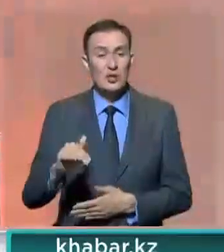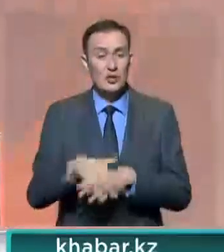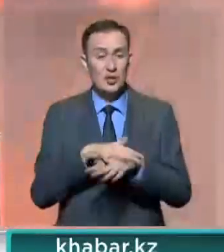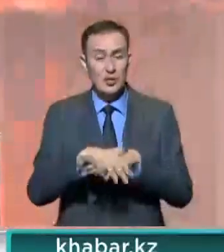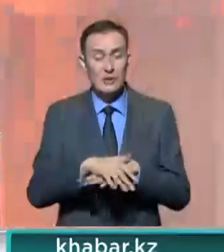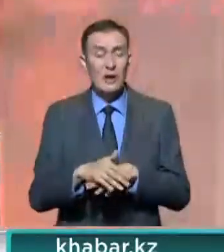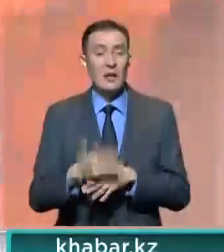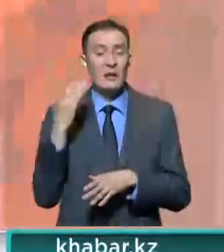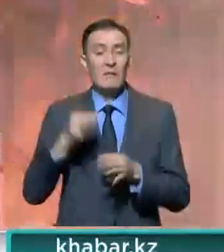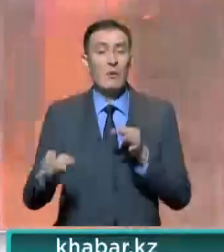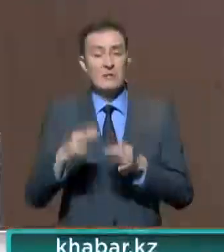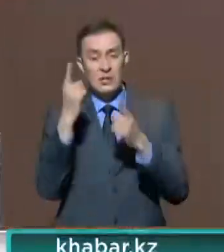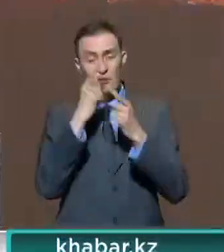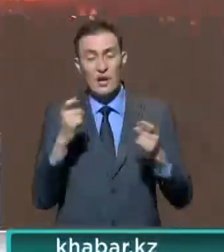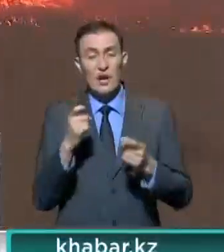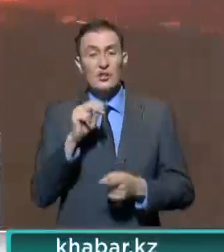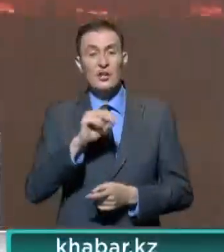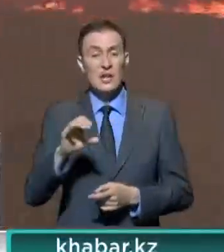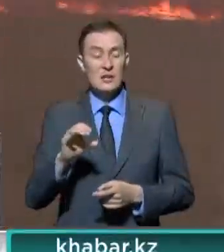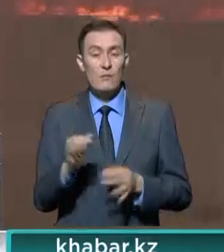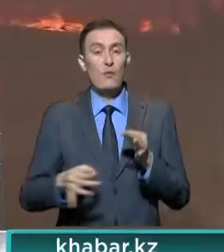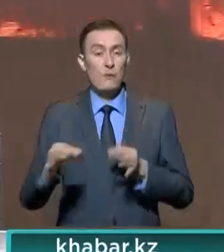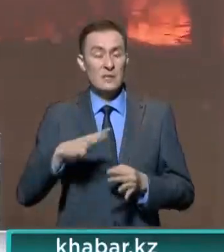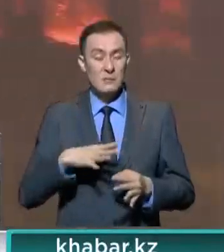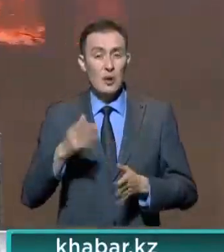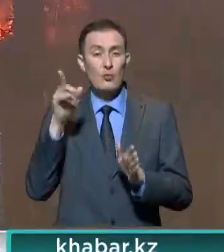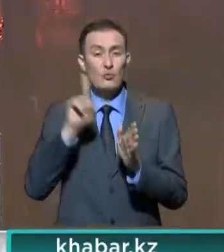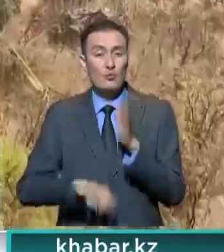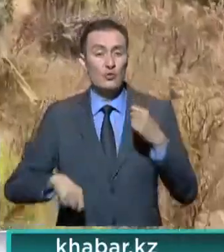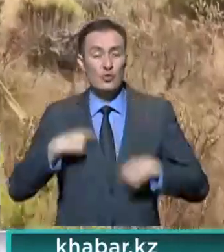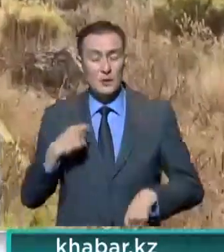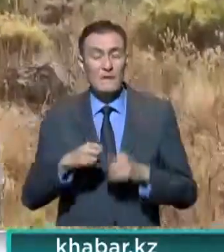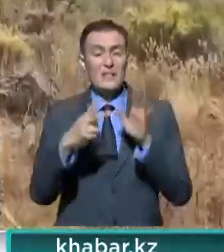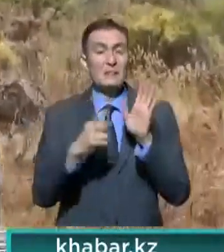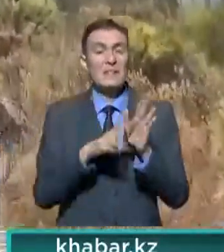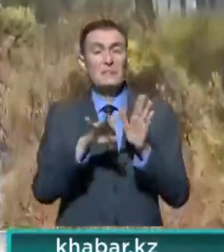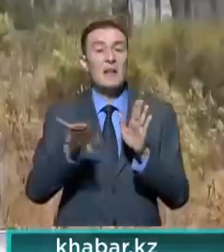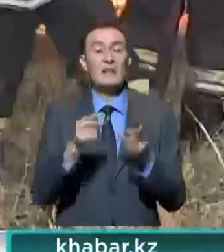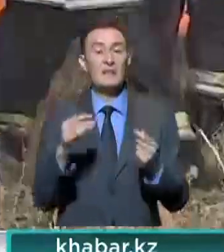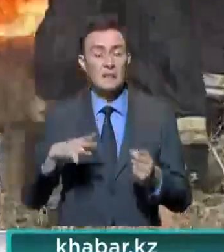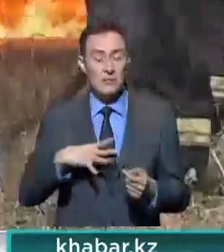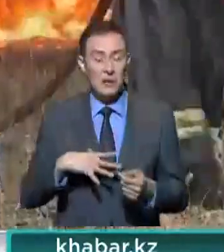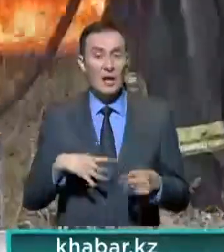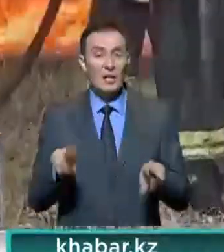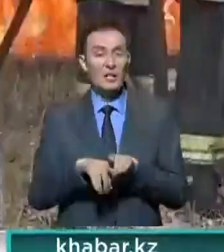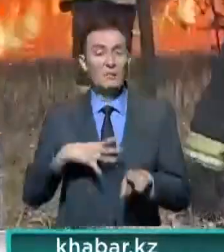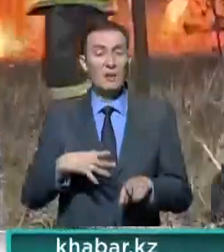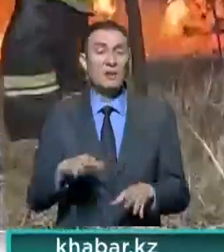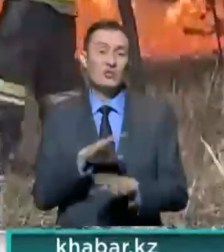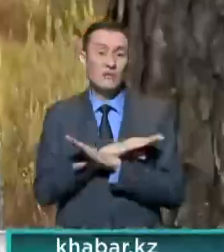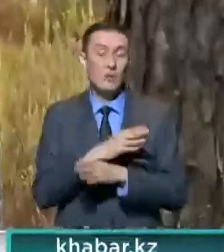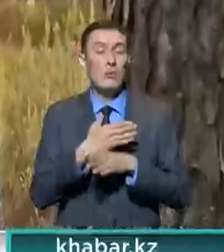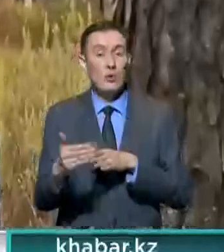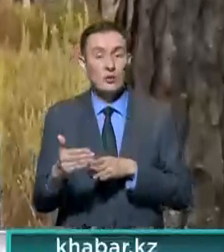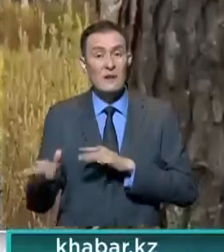человек. Тогда в регионе объявили режим ЧС местного масштаба. Ущерб от огня составил 18 миллиардов тенге. Не обошлось без жертв. Однако